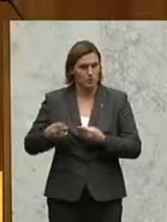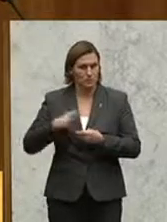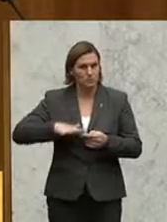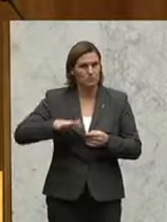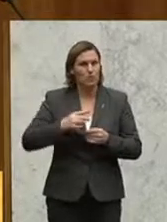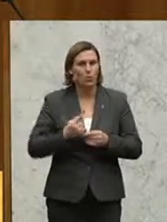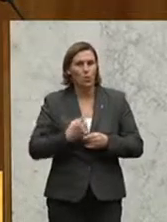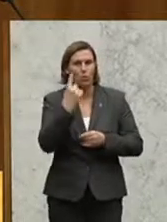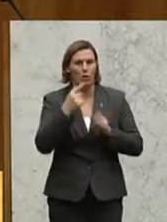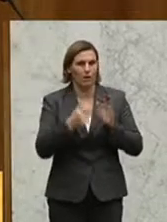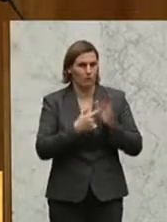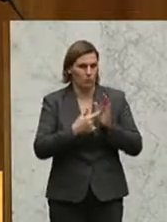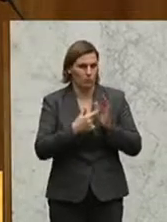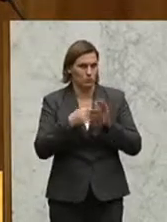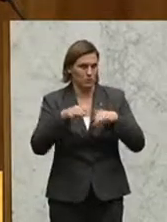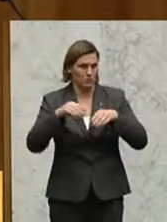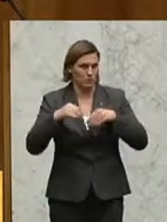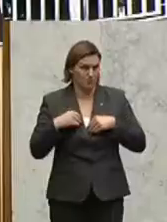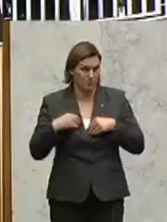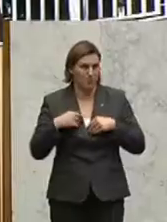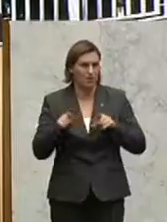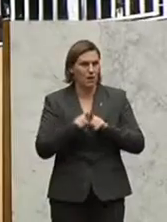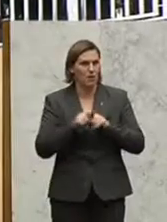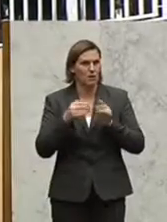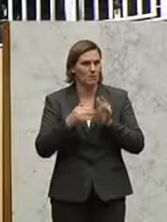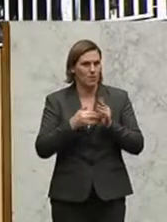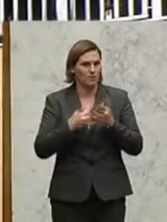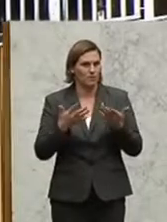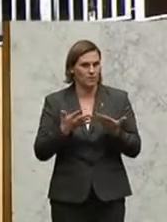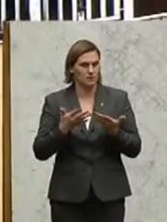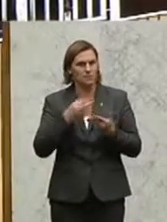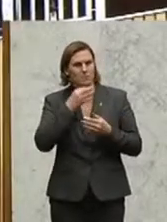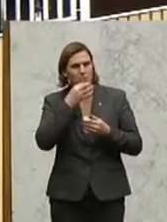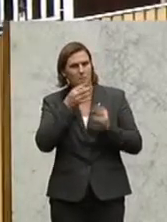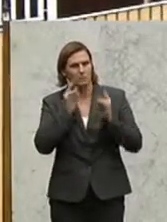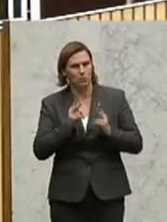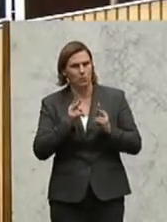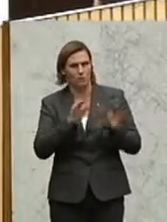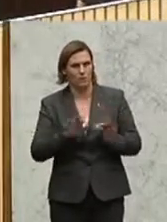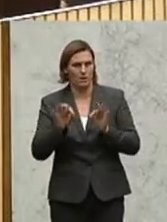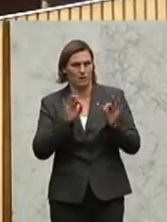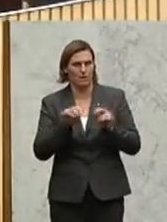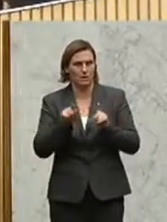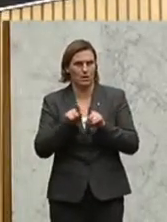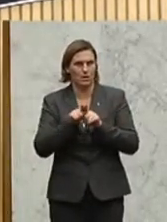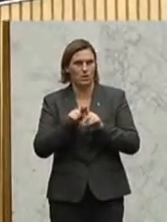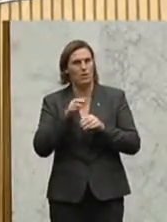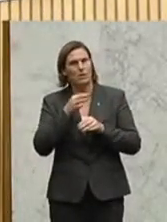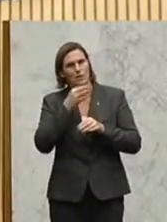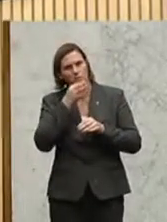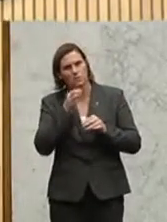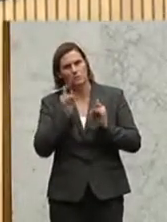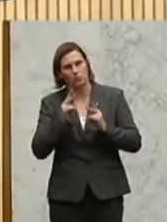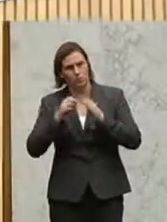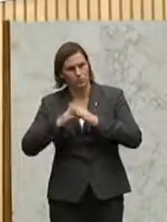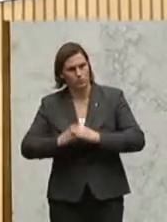höchsten Anforderungen ausgesetzt und braucht hier auch die bestmögliche Vorbereitung und natürlich auch die